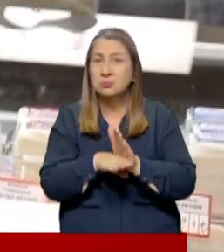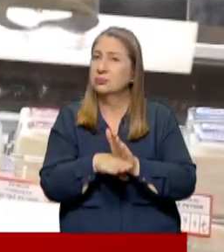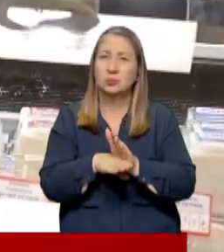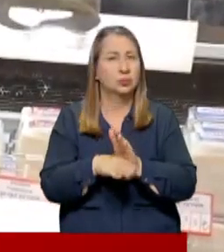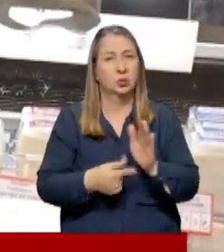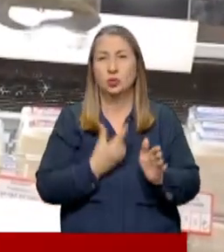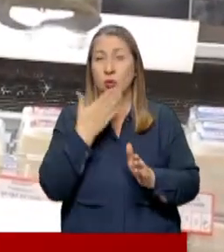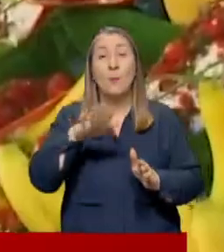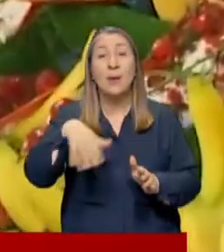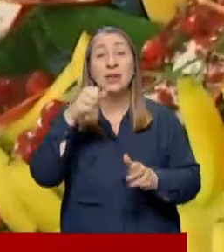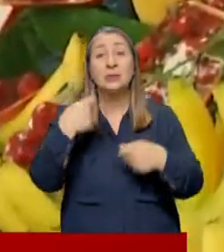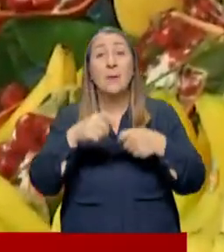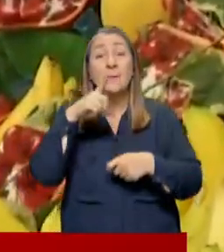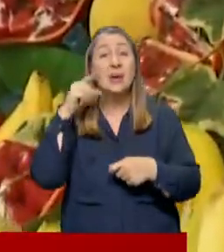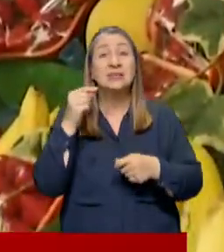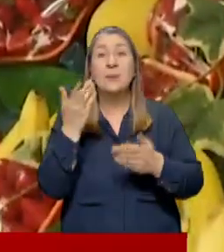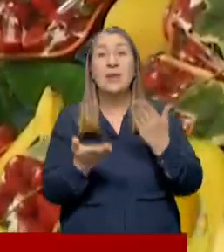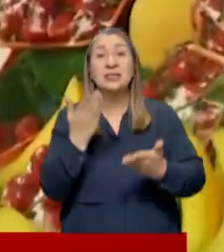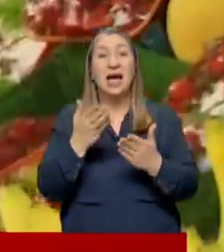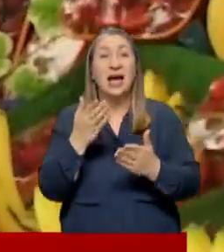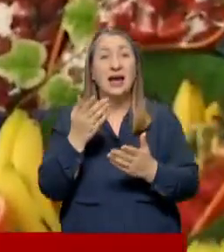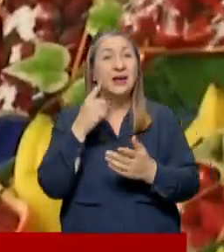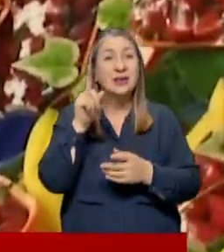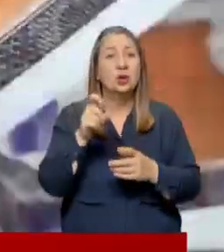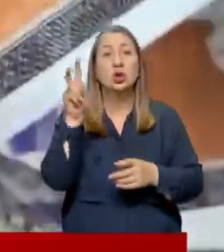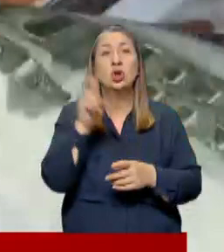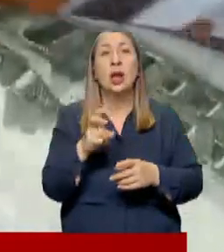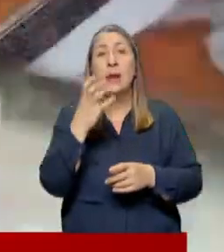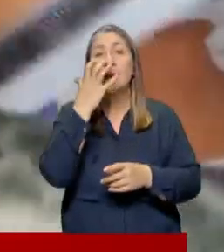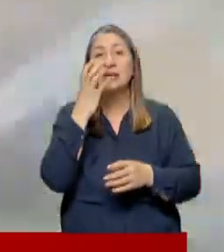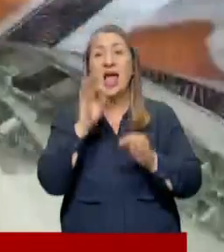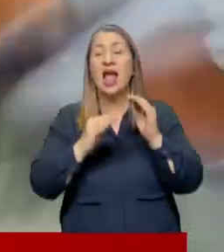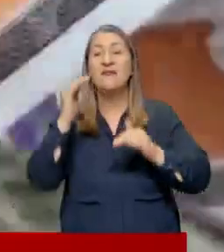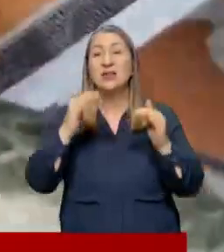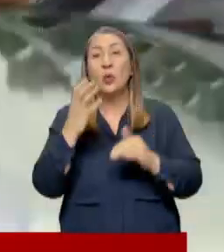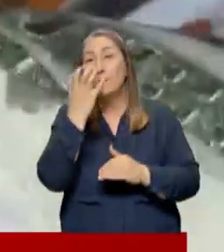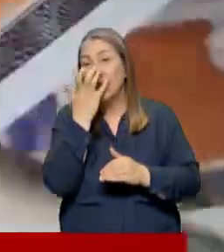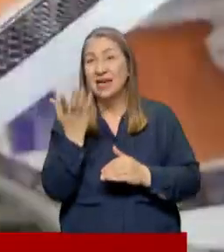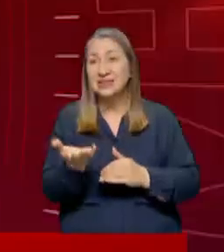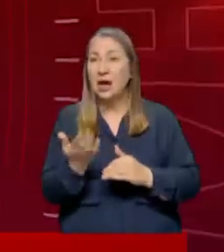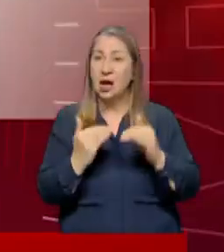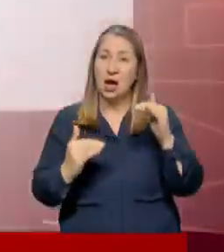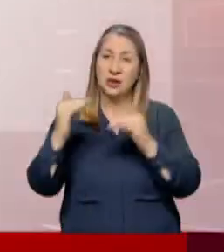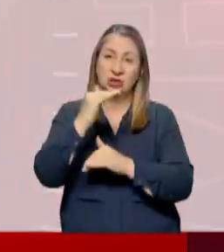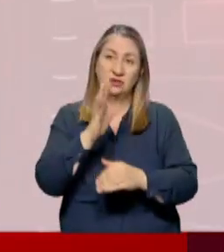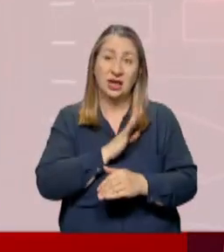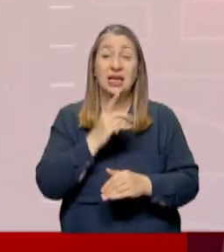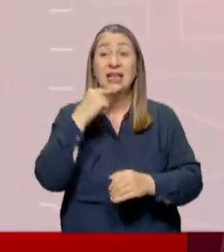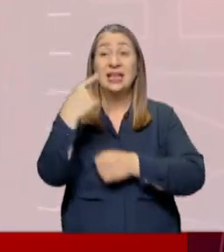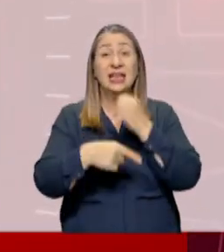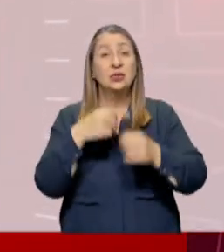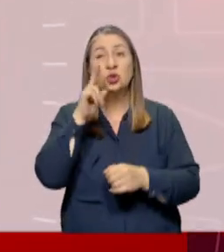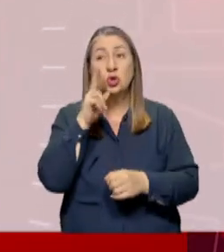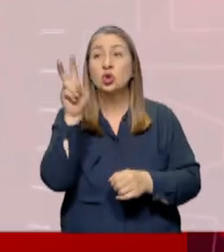yok. Merkez Bankası Mayıs ayının piyasa anketini açıkladı. Dolar beklentisinde de enflasyon beklentisinde de artış var. Yıl sonu